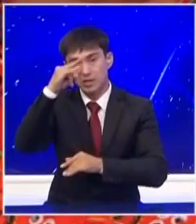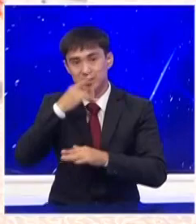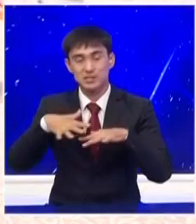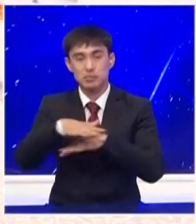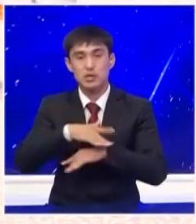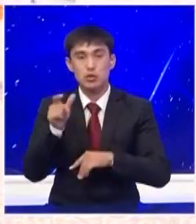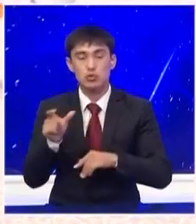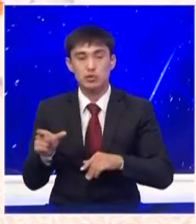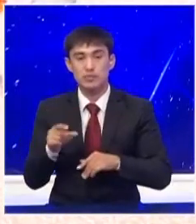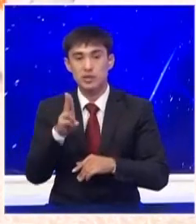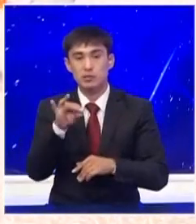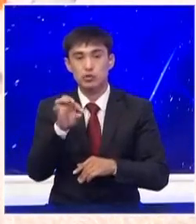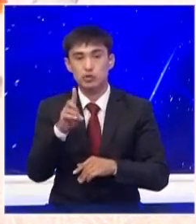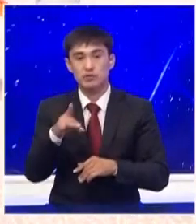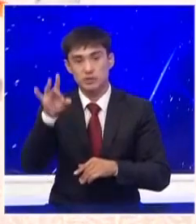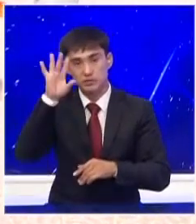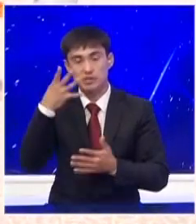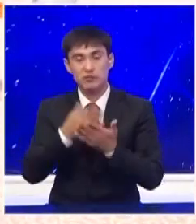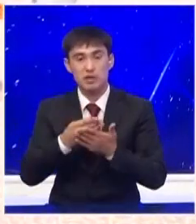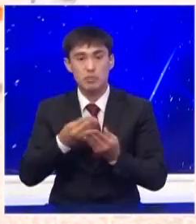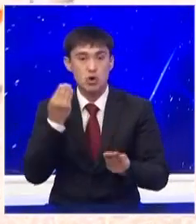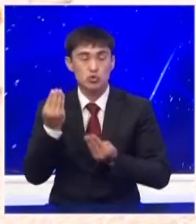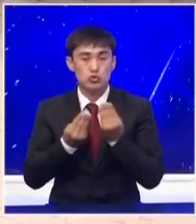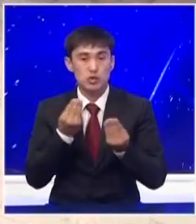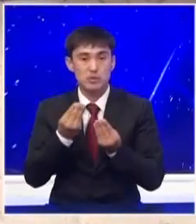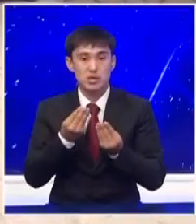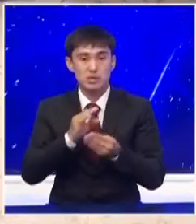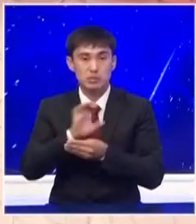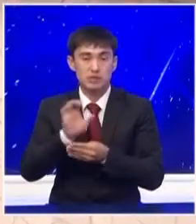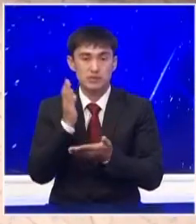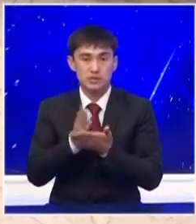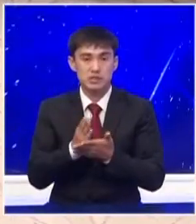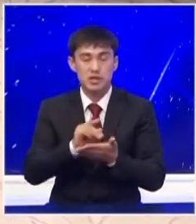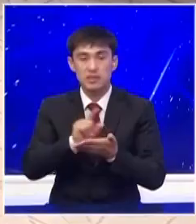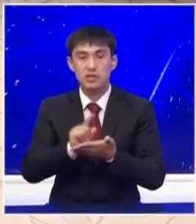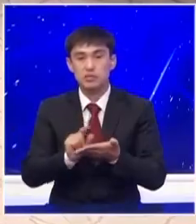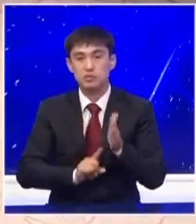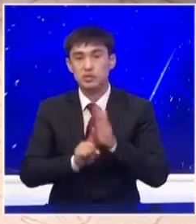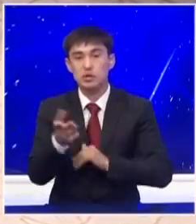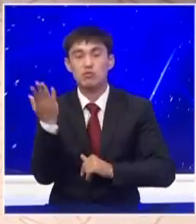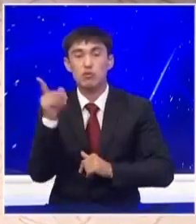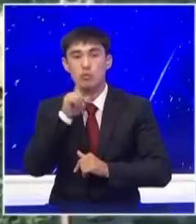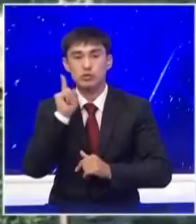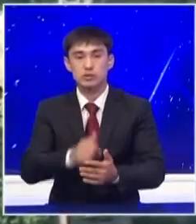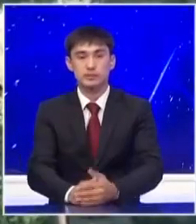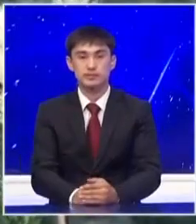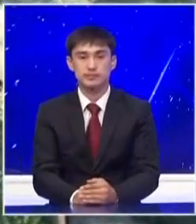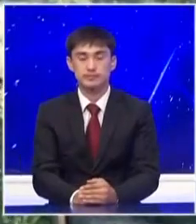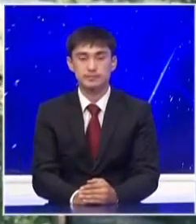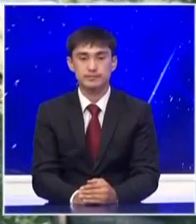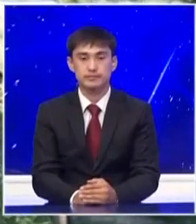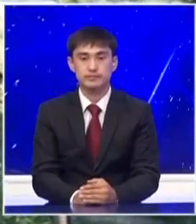Кыдыр Байдюсенов также известен своими шутками и сатирическими произведениями, которые начал писать еще в далекой молодости.